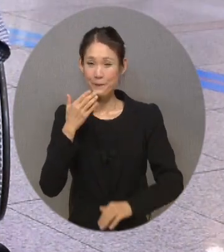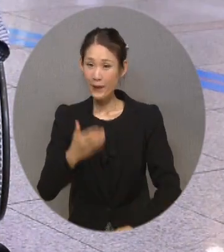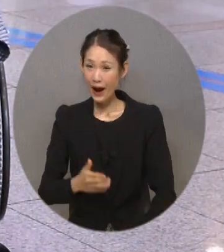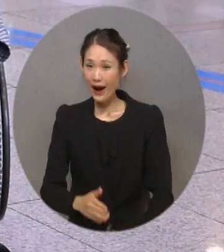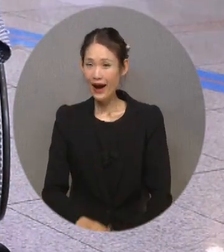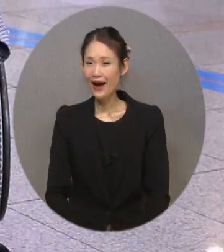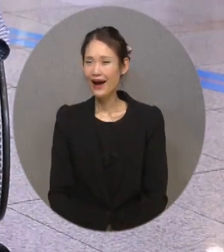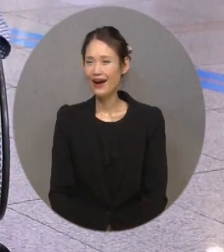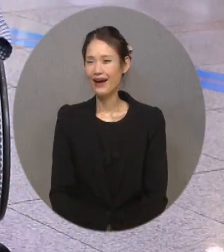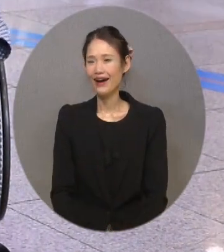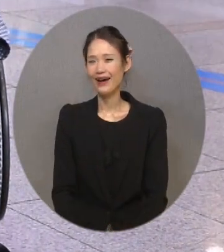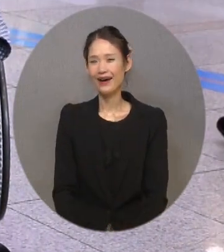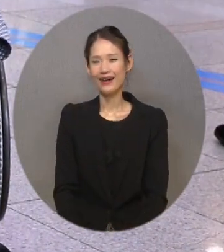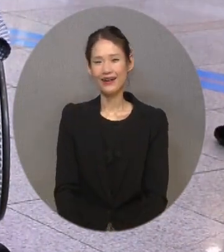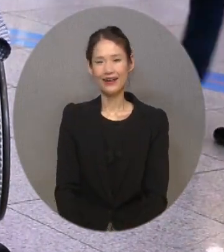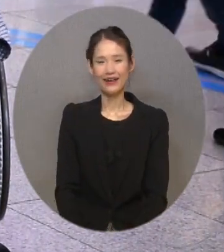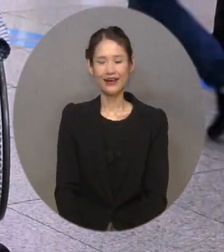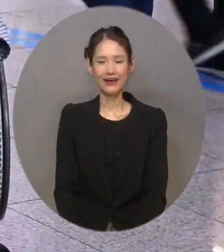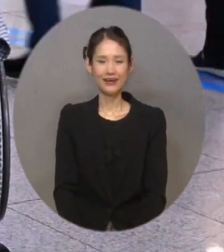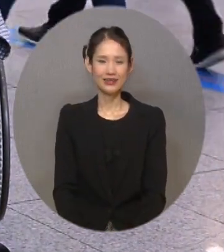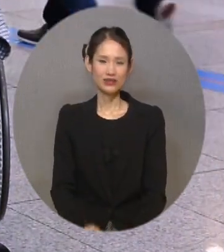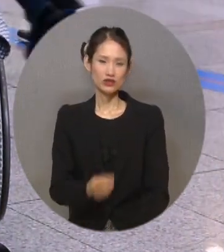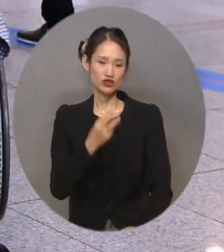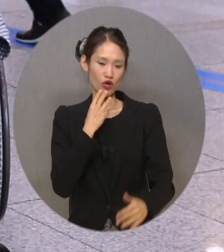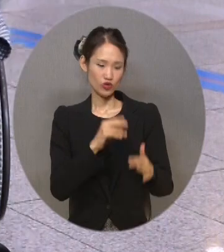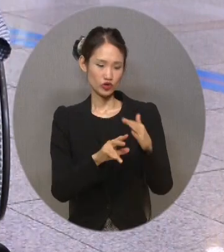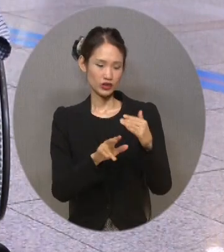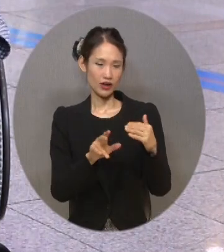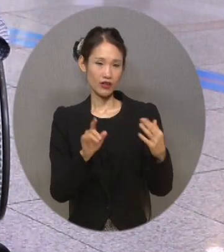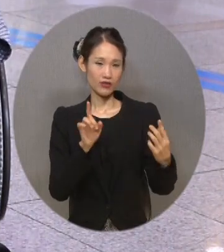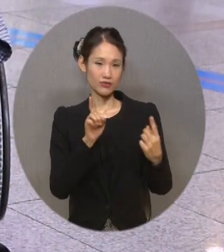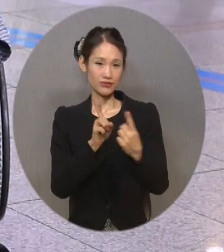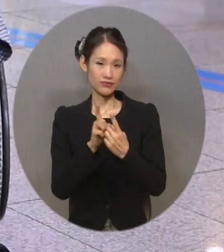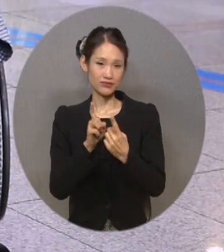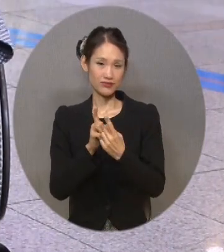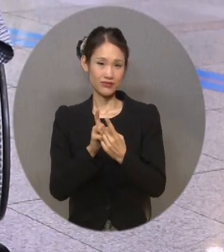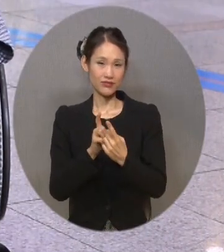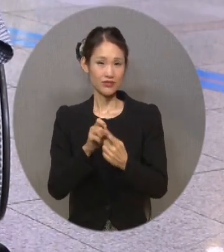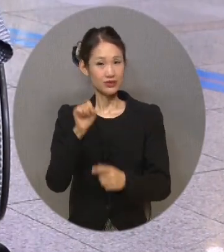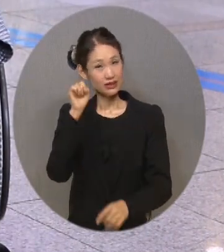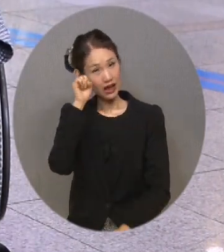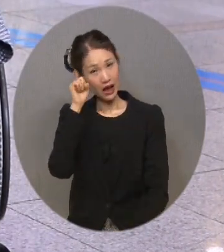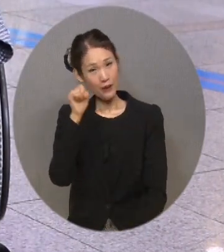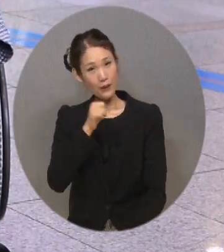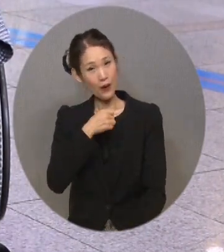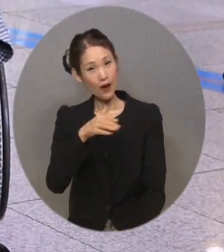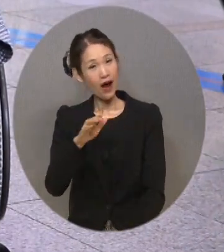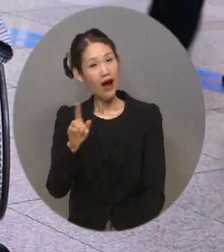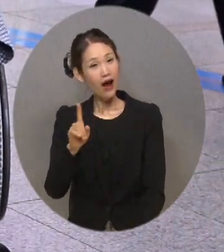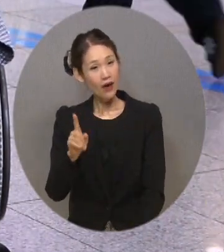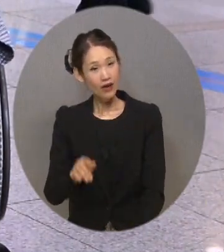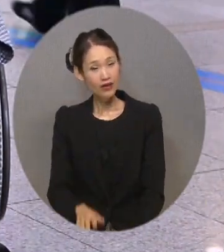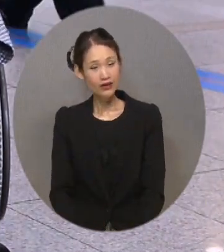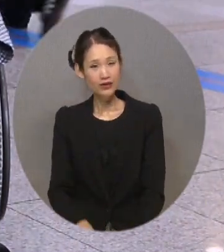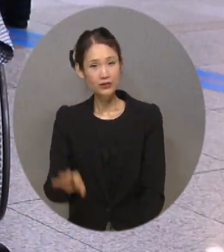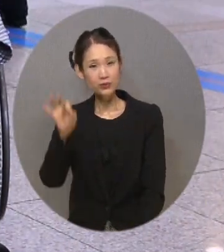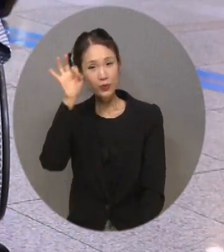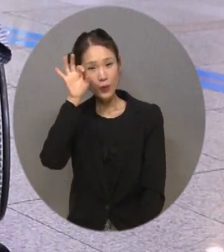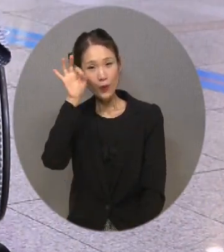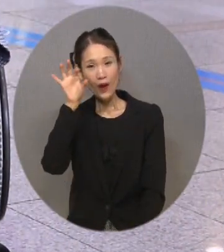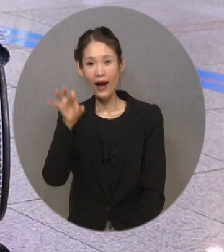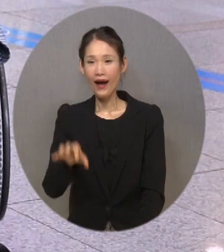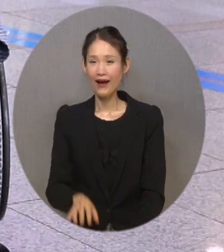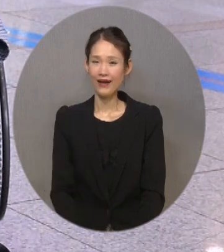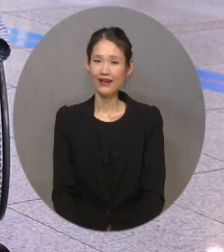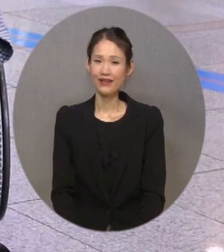야. 야. 근데 제주도. 우리 서울역에서 또 아는 사람 만난다. 아 그래요? 이 새벽에 어디 가요? 부합니다. 어? 부하?